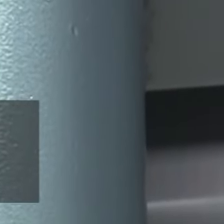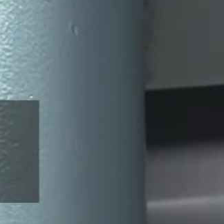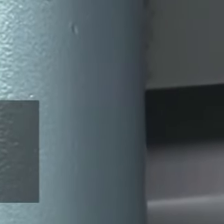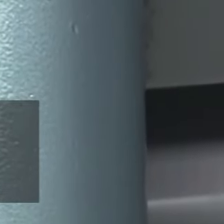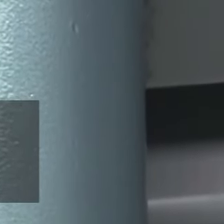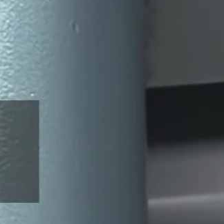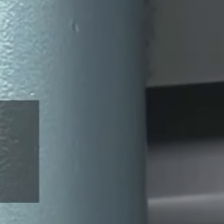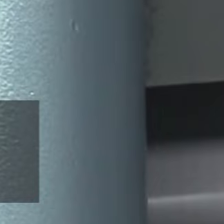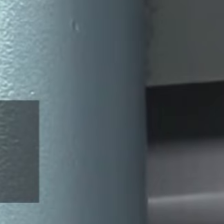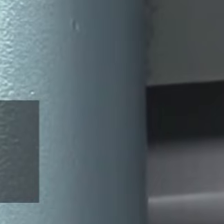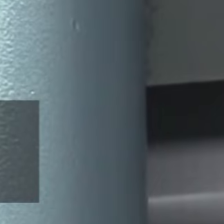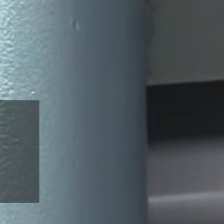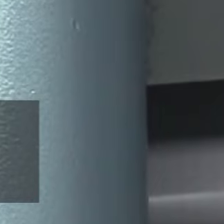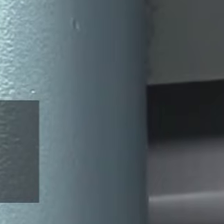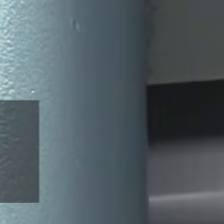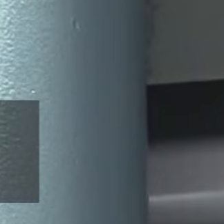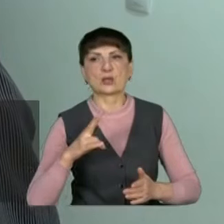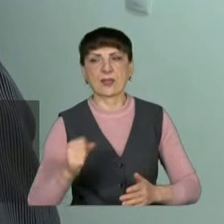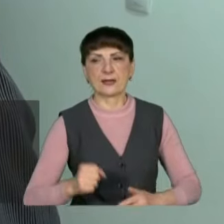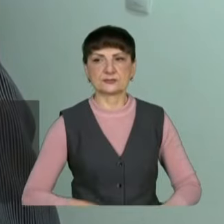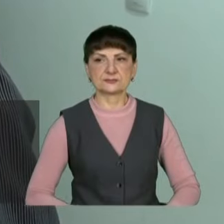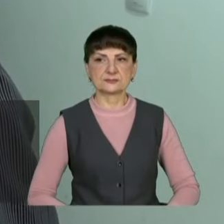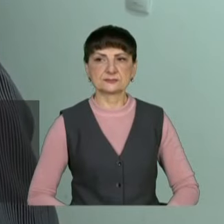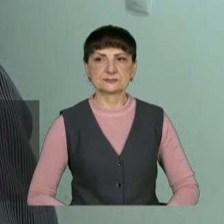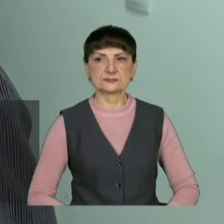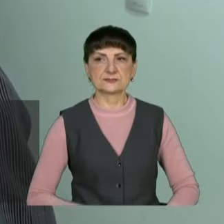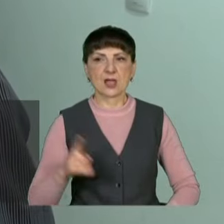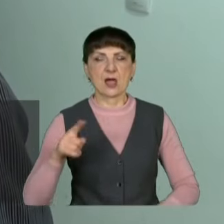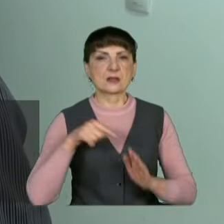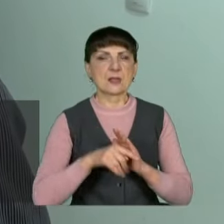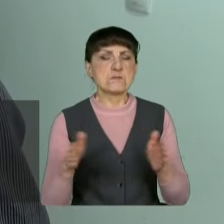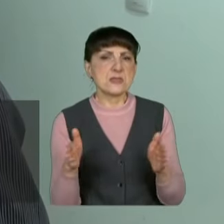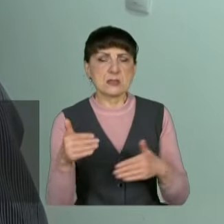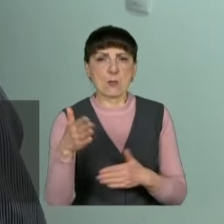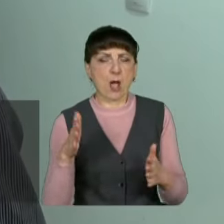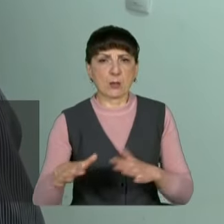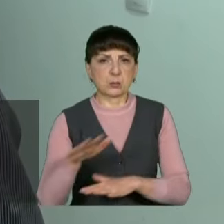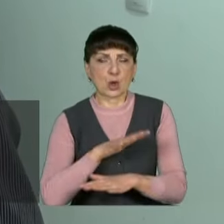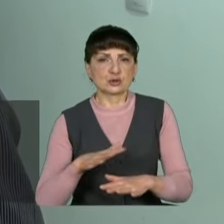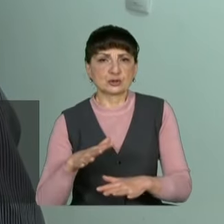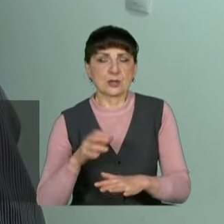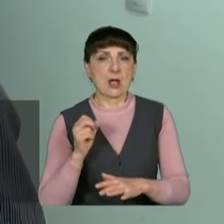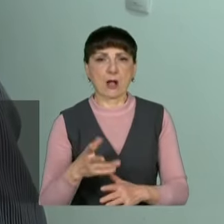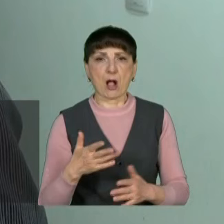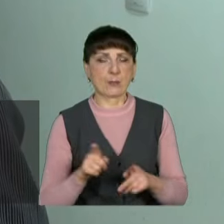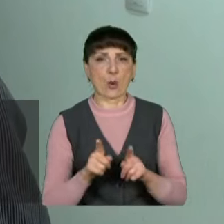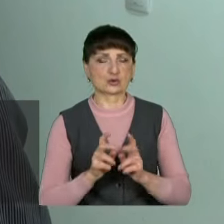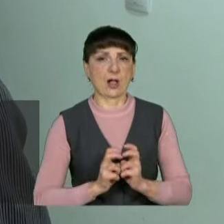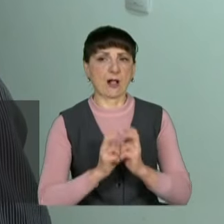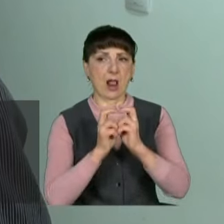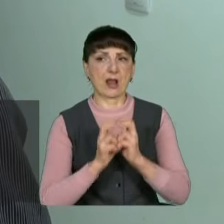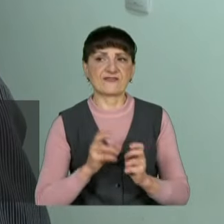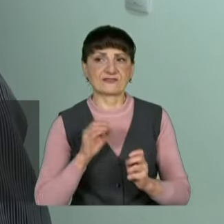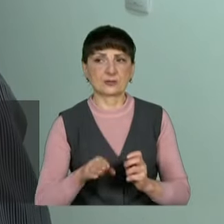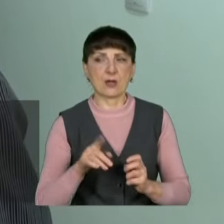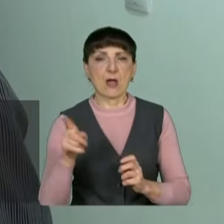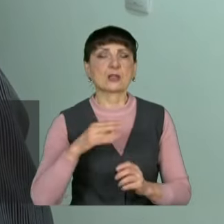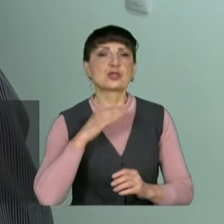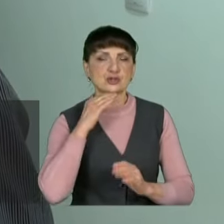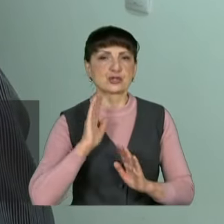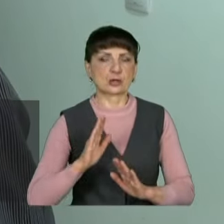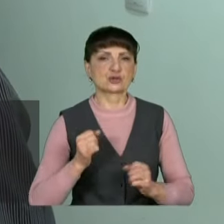способна выдержать вес до 200 тонн. Минимальную площадь занимает примерно как кабина лифта. Обладает